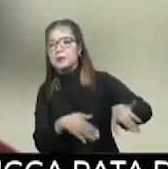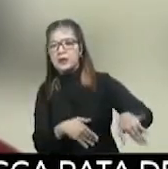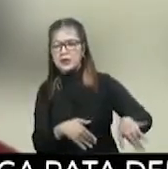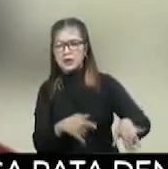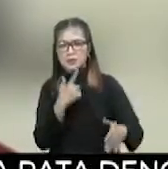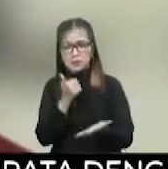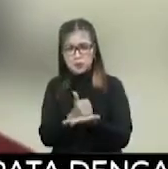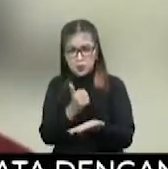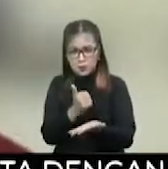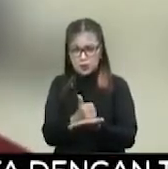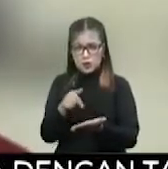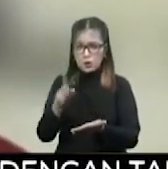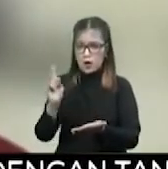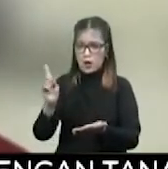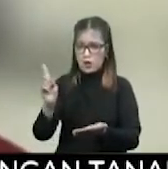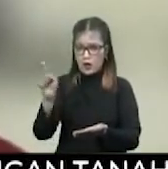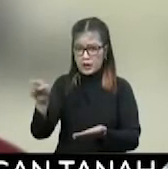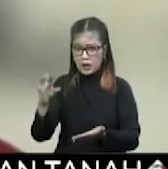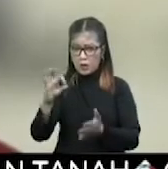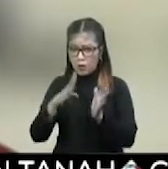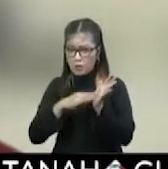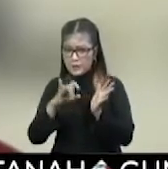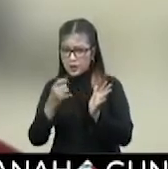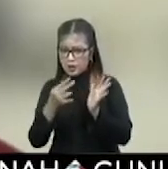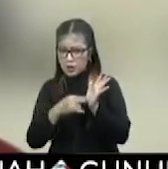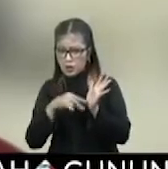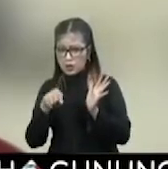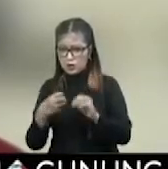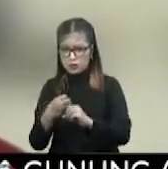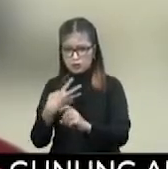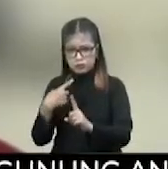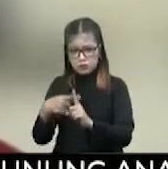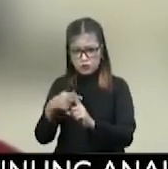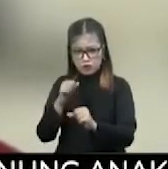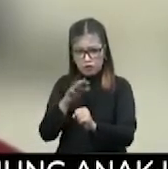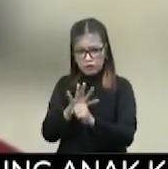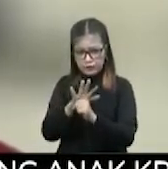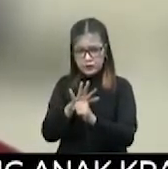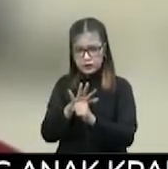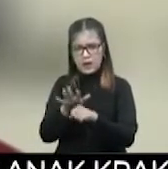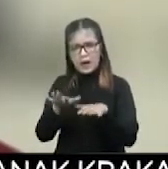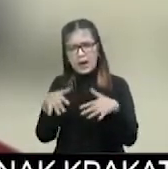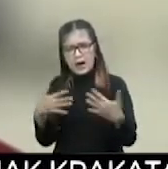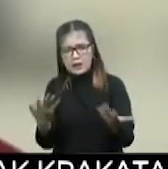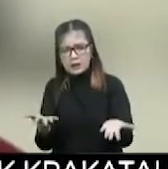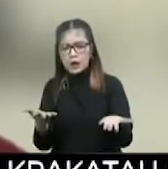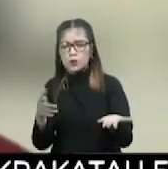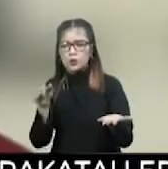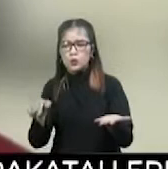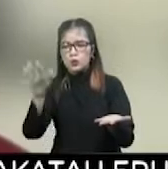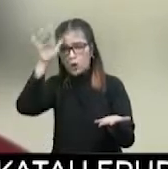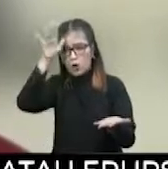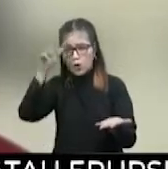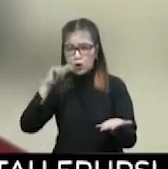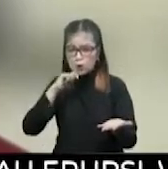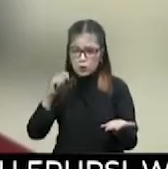Padahal kalau Omikron ini menginfeksi orang-orang tertentu seperti orang tua, lansia, atau